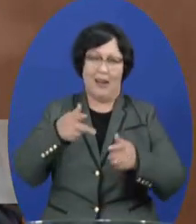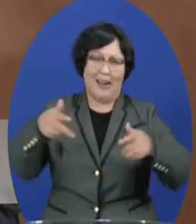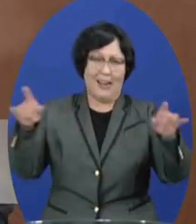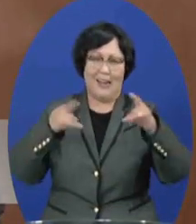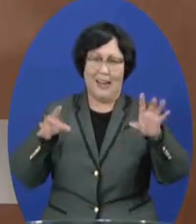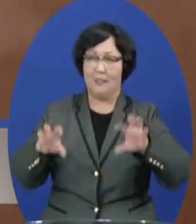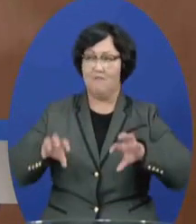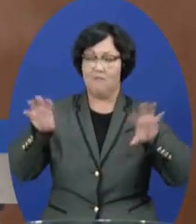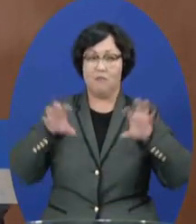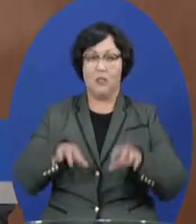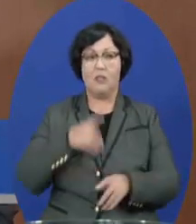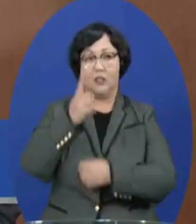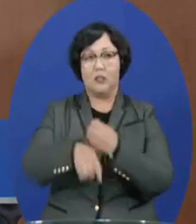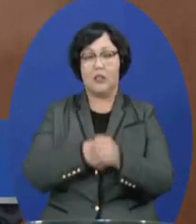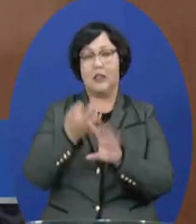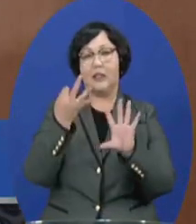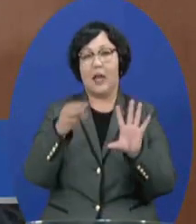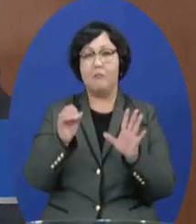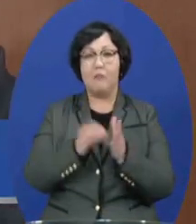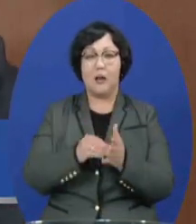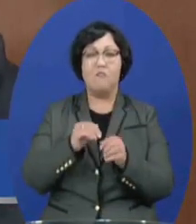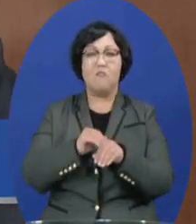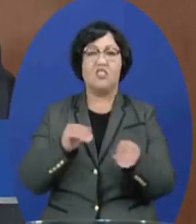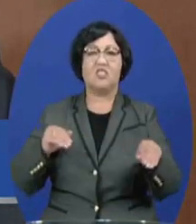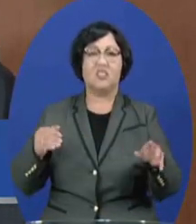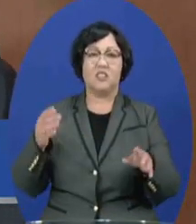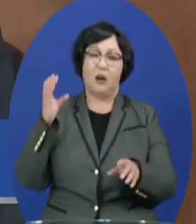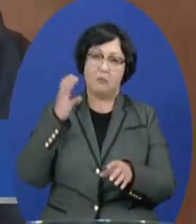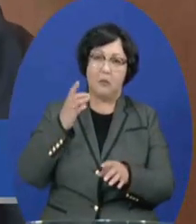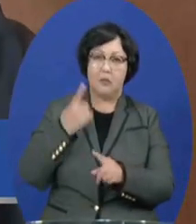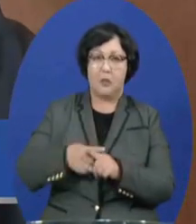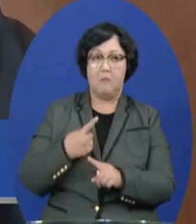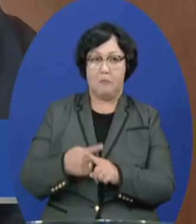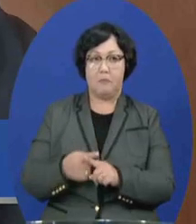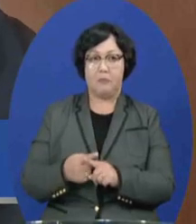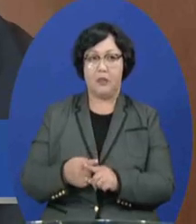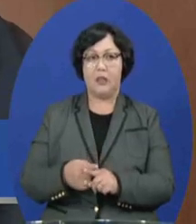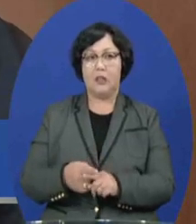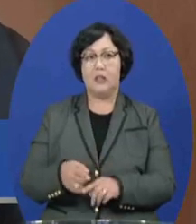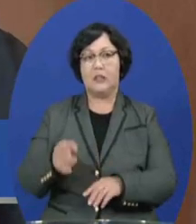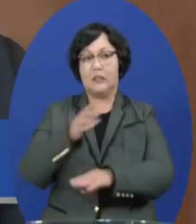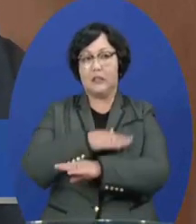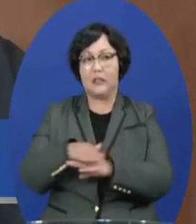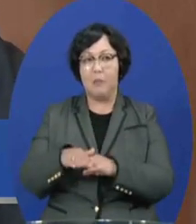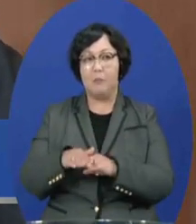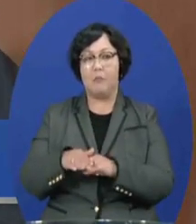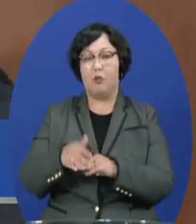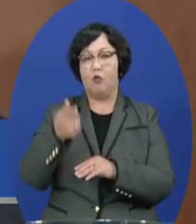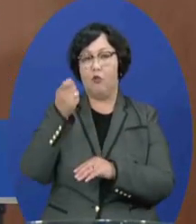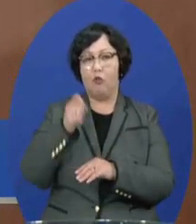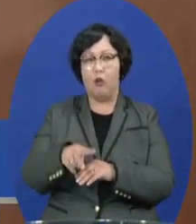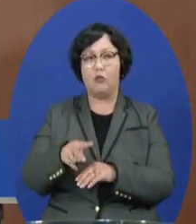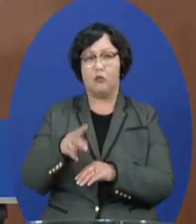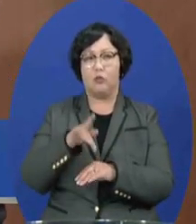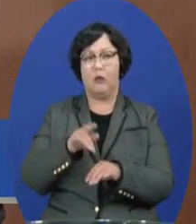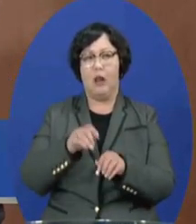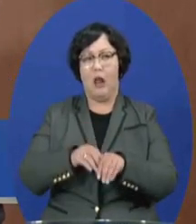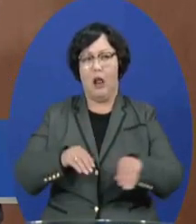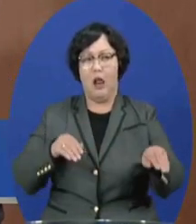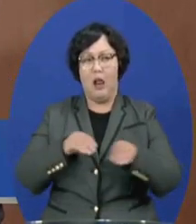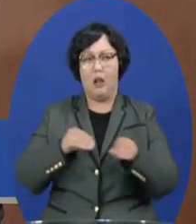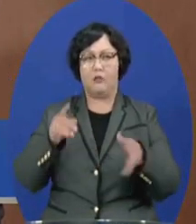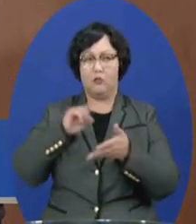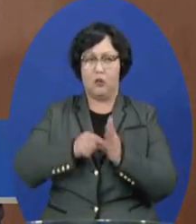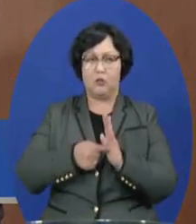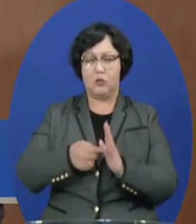тулын 80,000 тээврийн хэрэгслээр нэмэгдэж байгаа. За ер нь бол автозамын одоо 78% нь одоо төвчрэлтэй гэж одоо бас